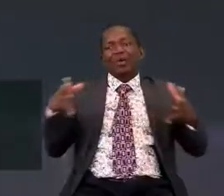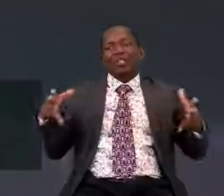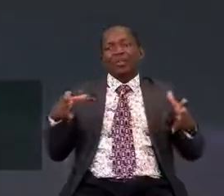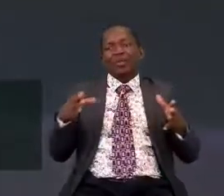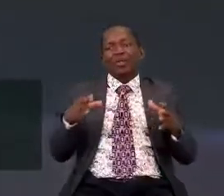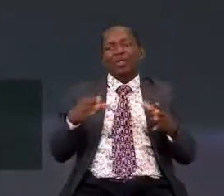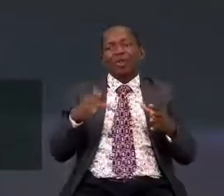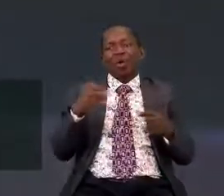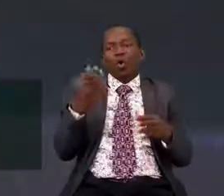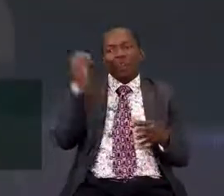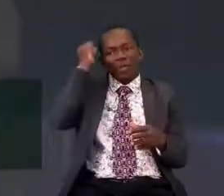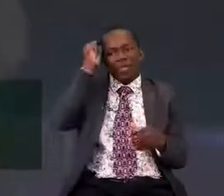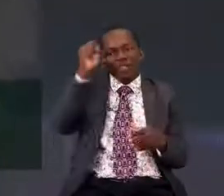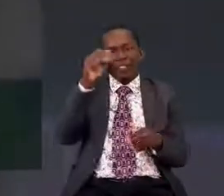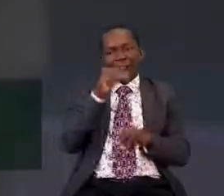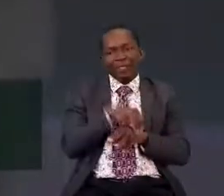Josué 1:4.